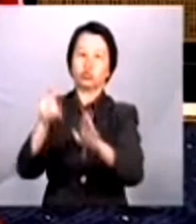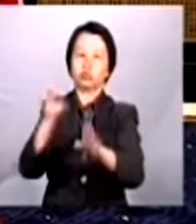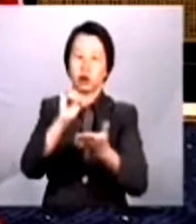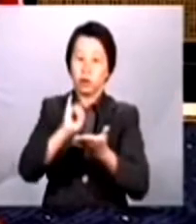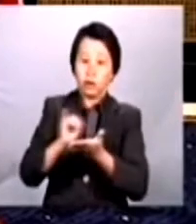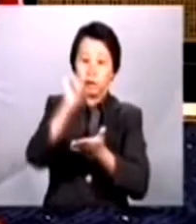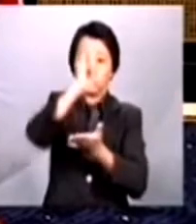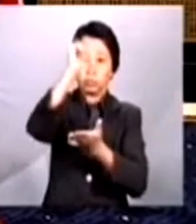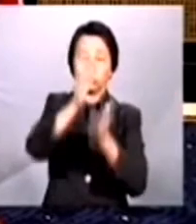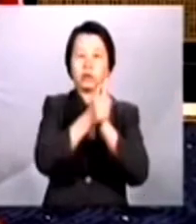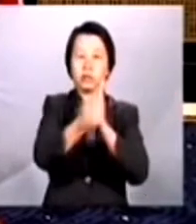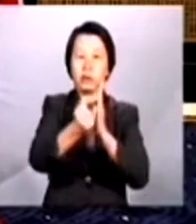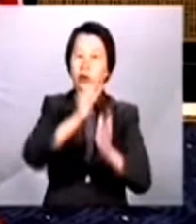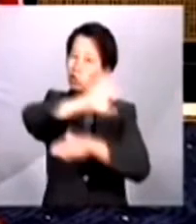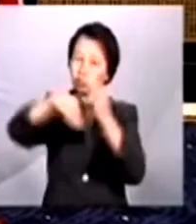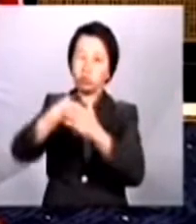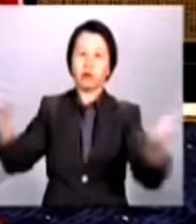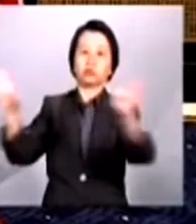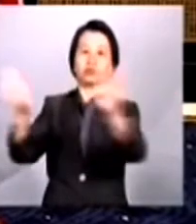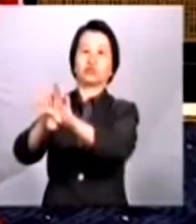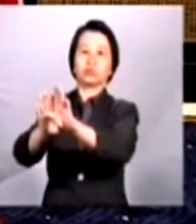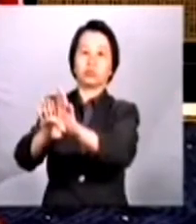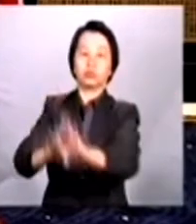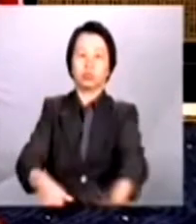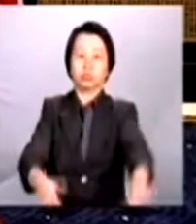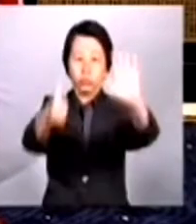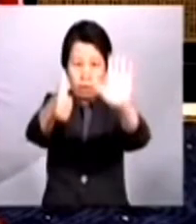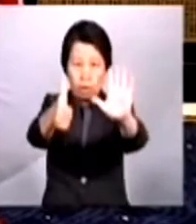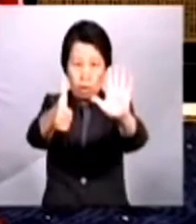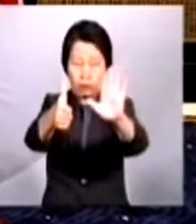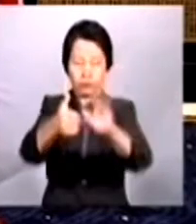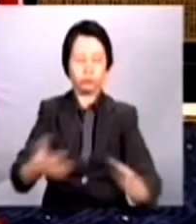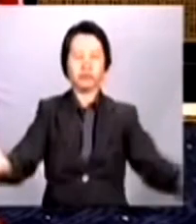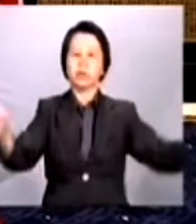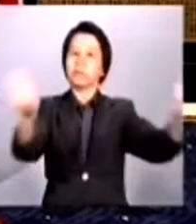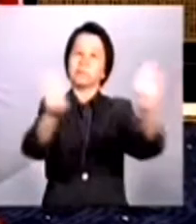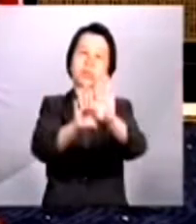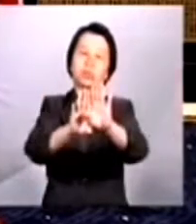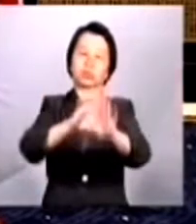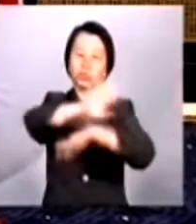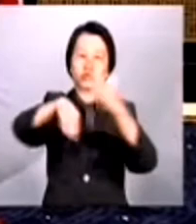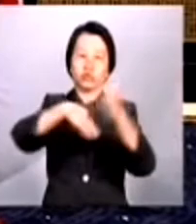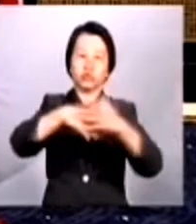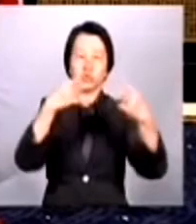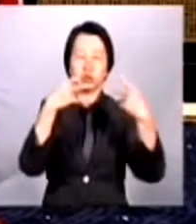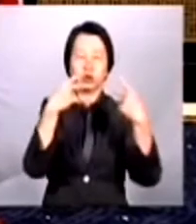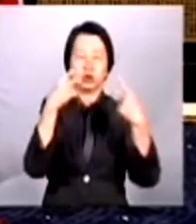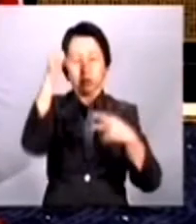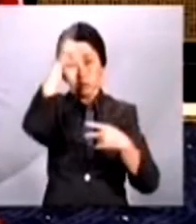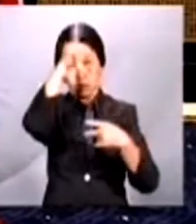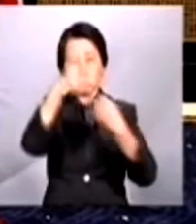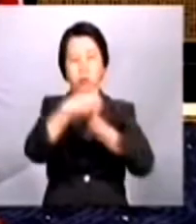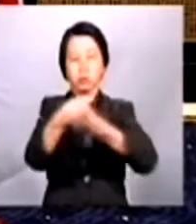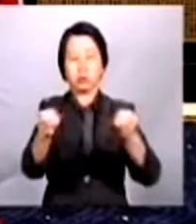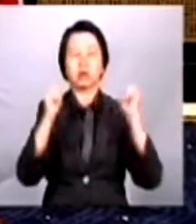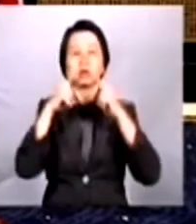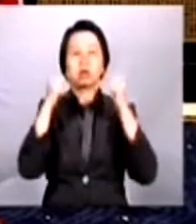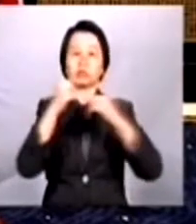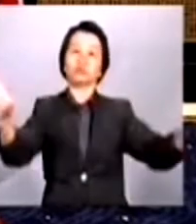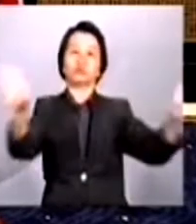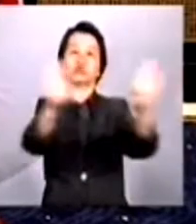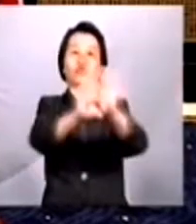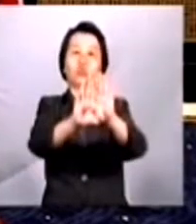diseluruh negara dan keenam penutupan semua premis kerajaan dan swasta